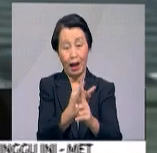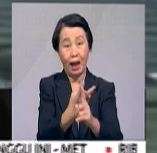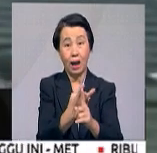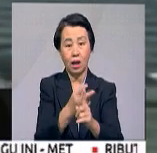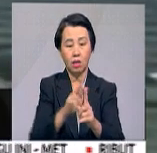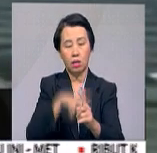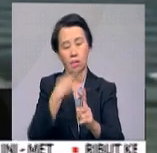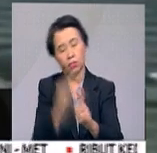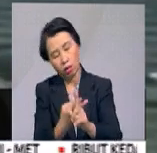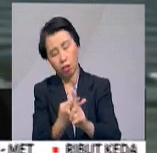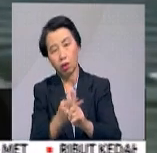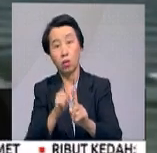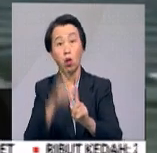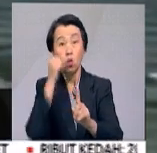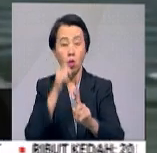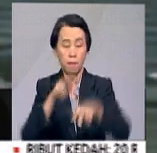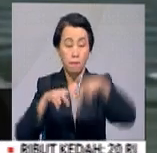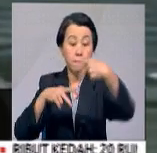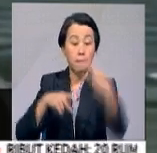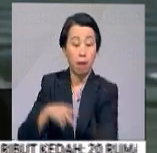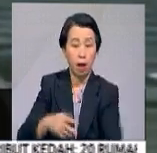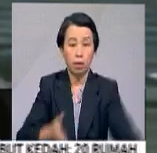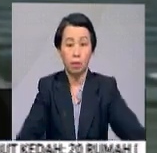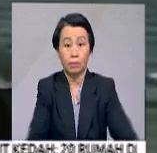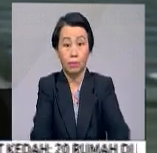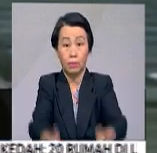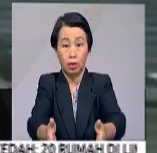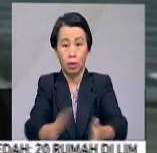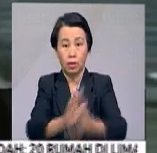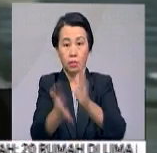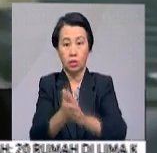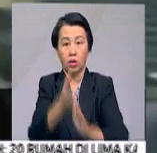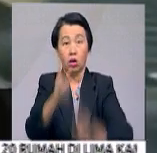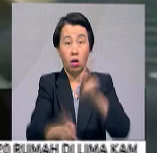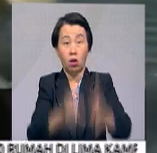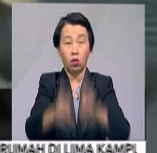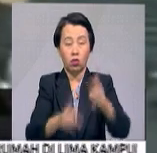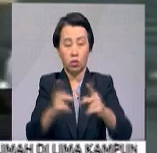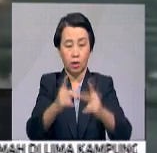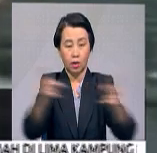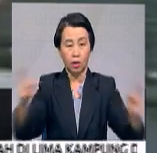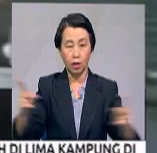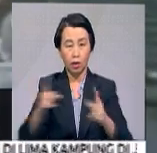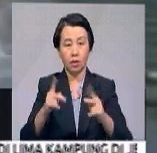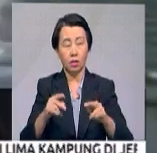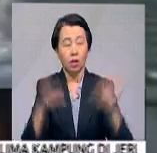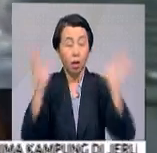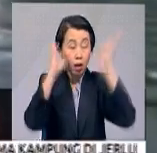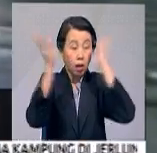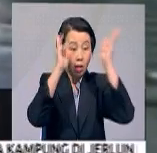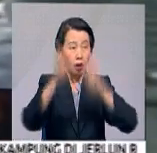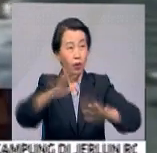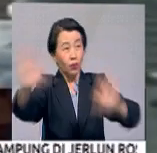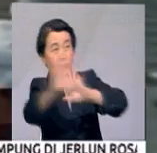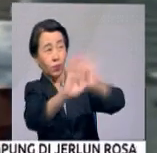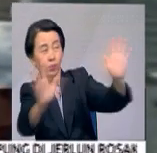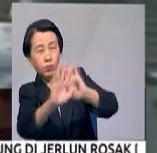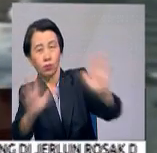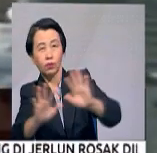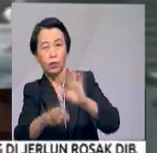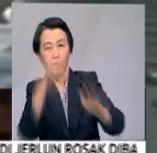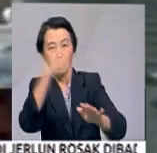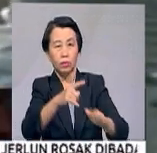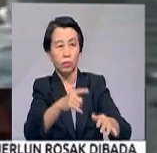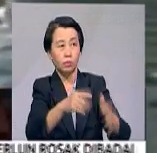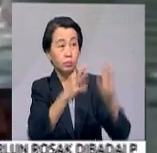seorang wanita sehingga terjatuh ke atas landasan. Ia menyebabkan orang ramai di kawasan kejadian yang cemas melambaikan tangan mereka